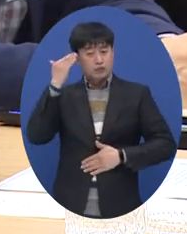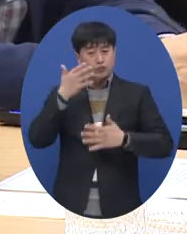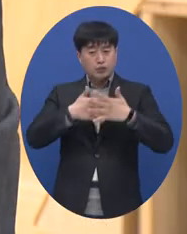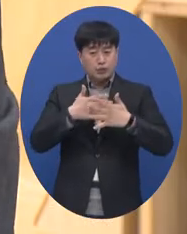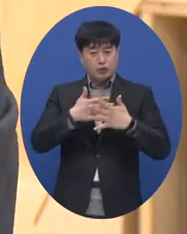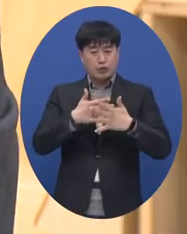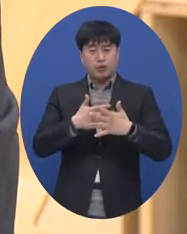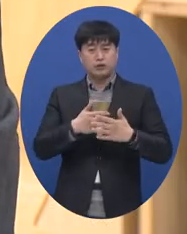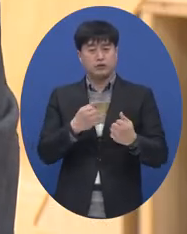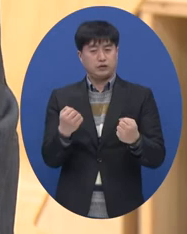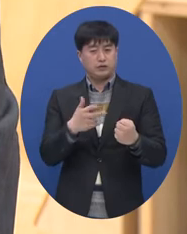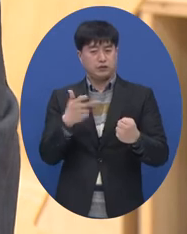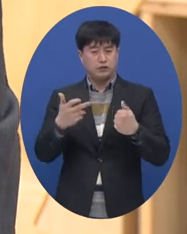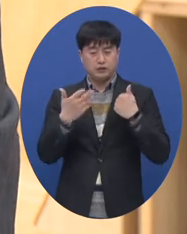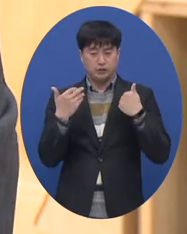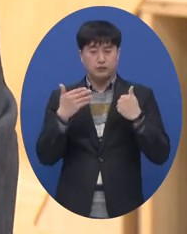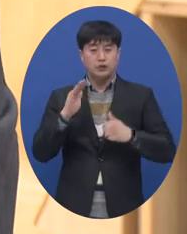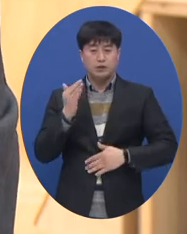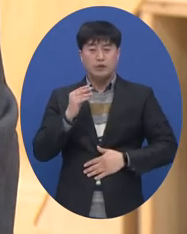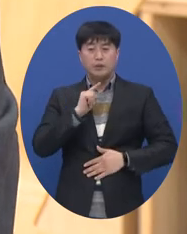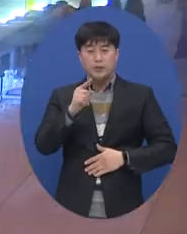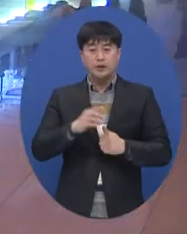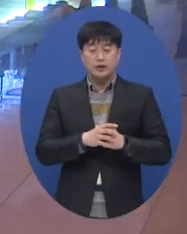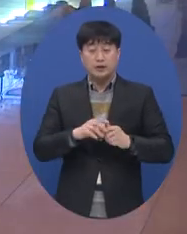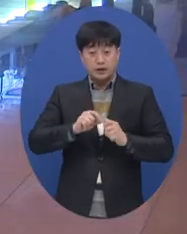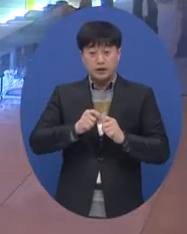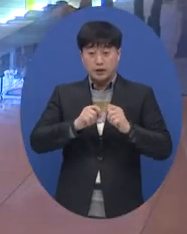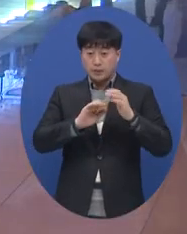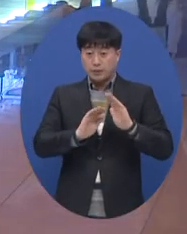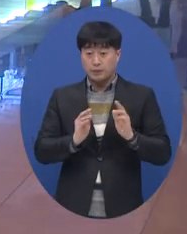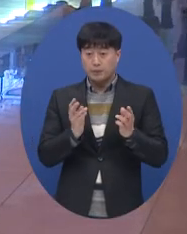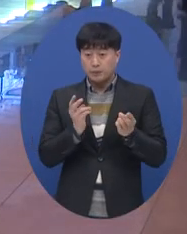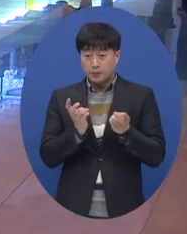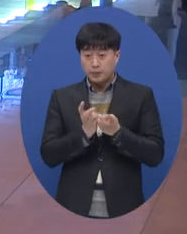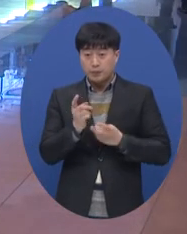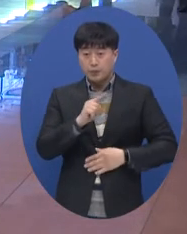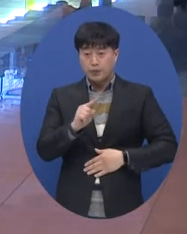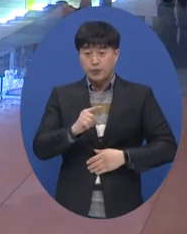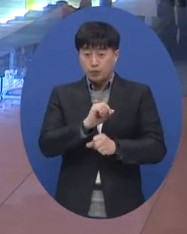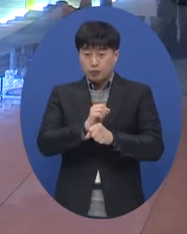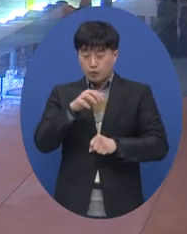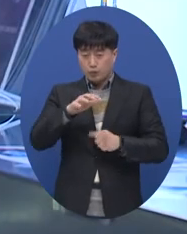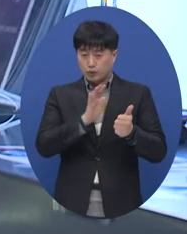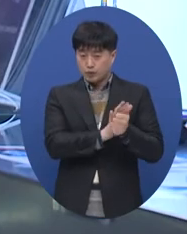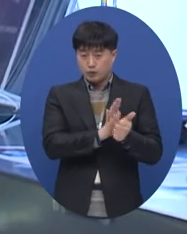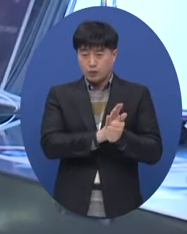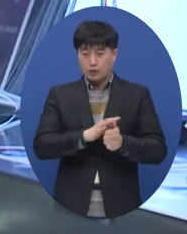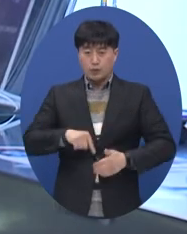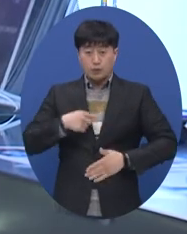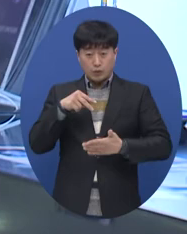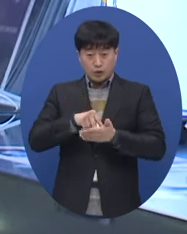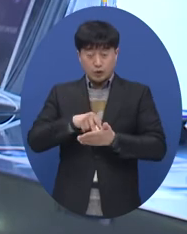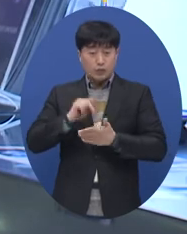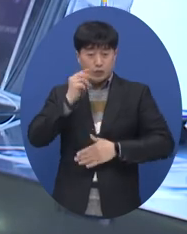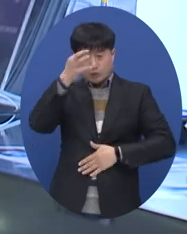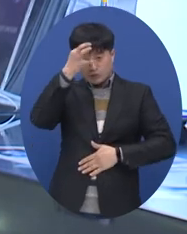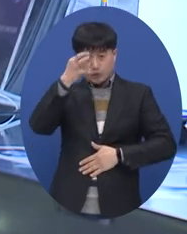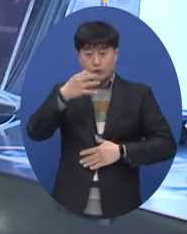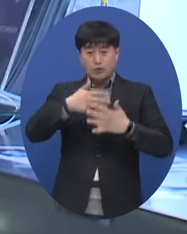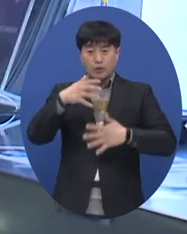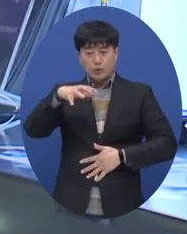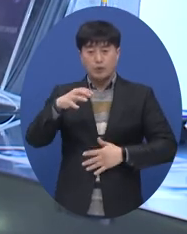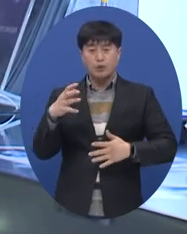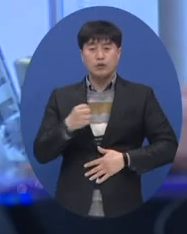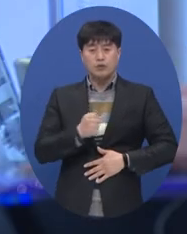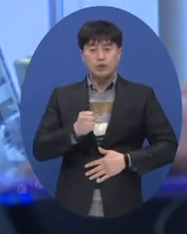한국 영화계에 큰 힘이 될 거라고 한 목소리를 냈습니다. 구체적인 방안으로는 독과점 방지를 위한 연구단체 지원과